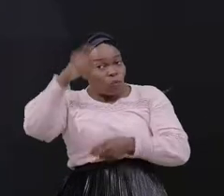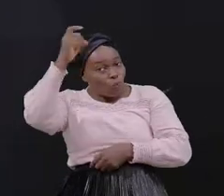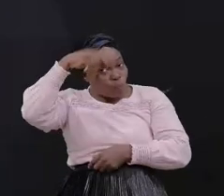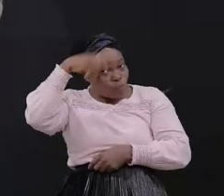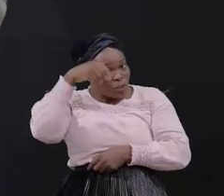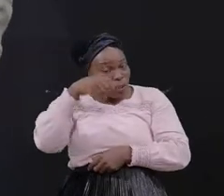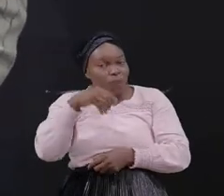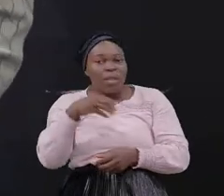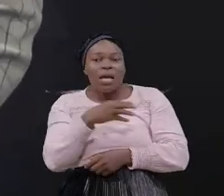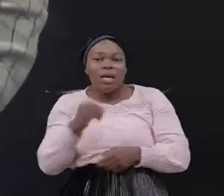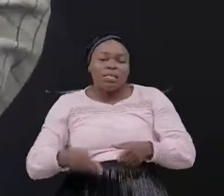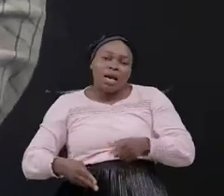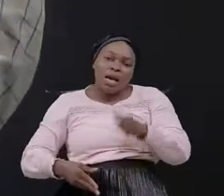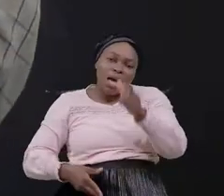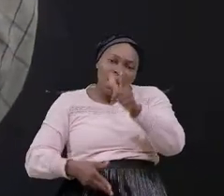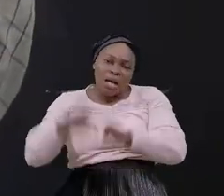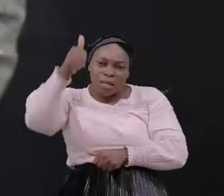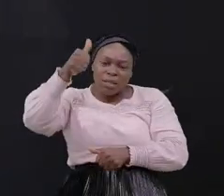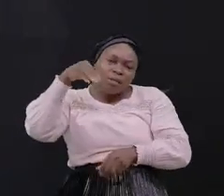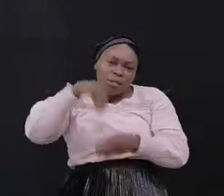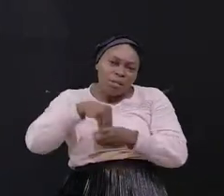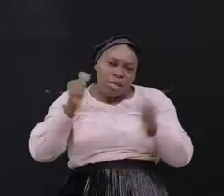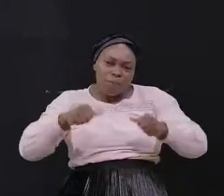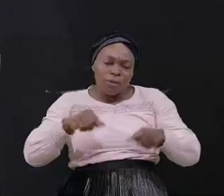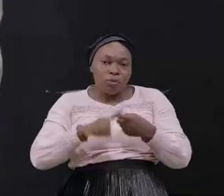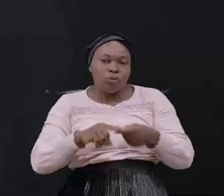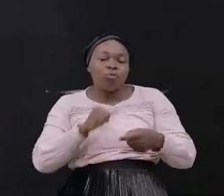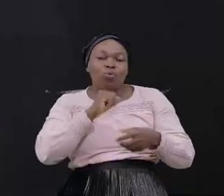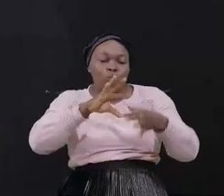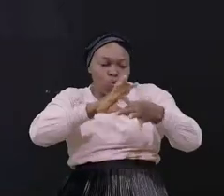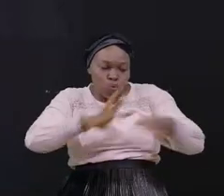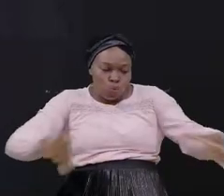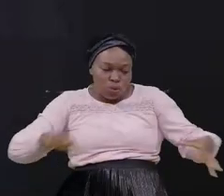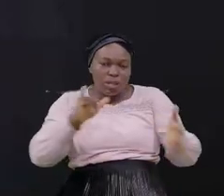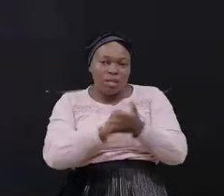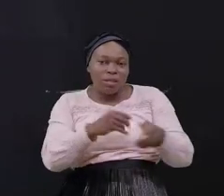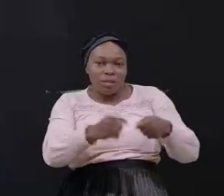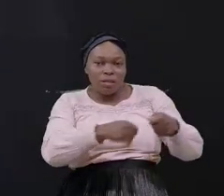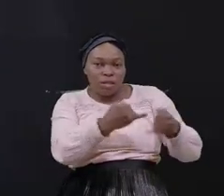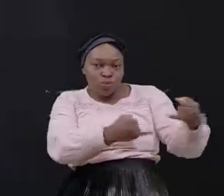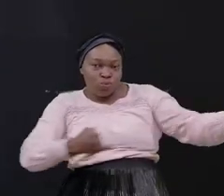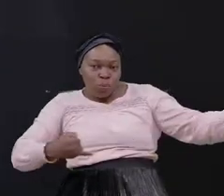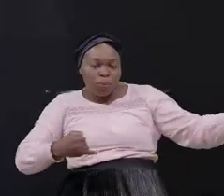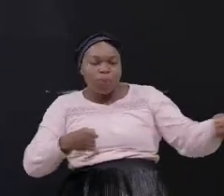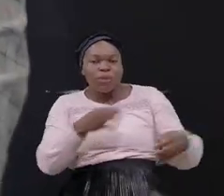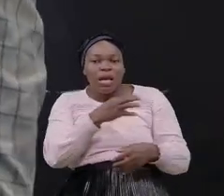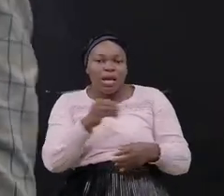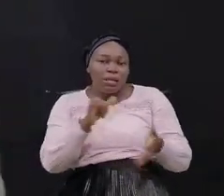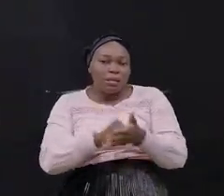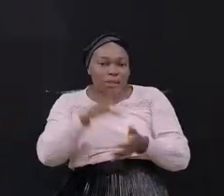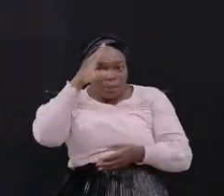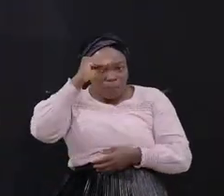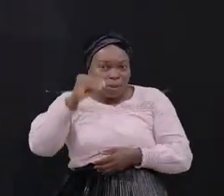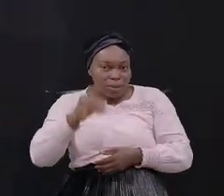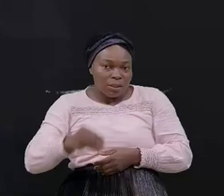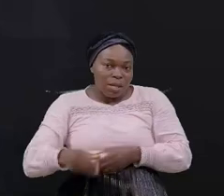l'homme qui est sage, l'homme qui a la capacité de délier la chèvre, de couper la